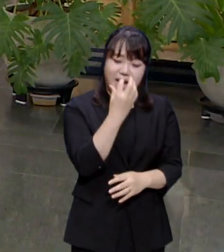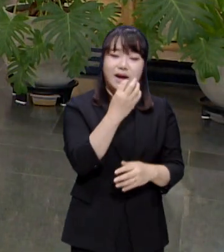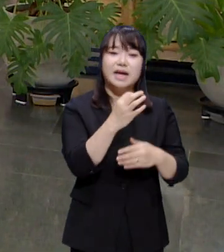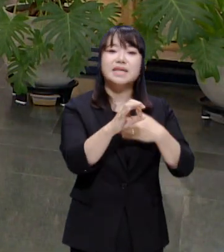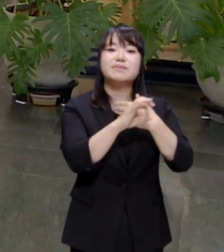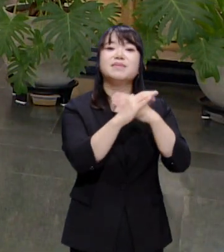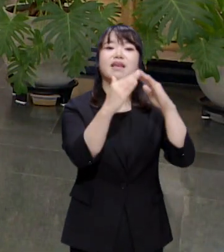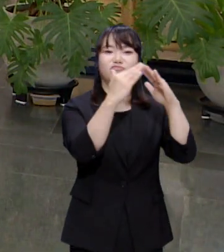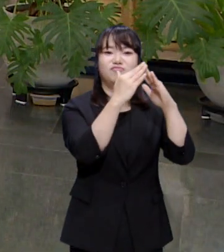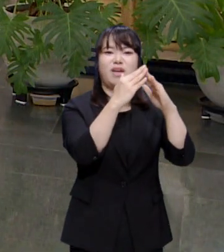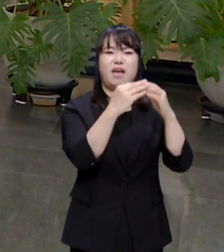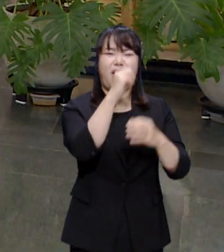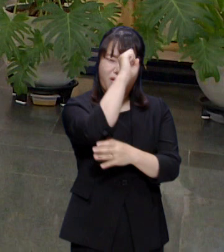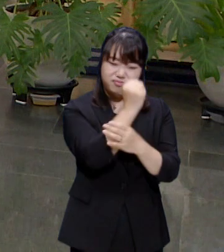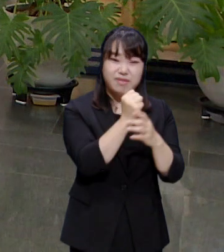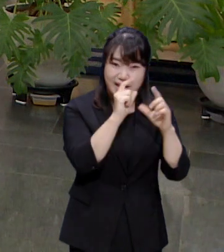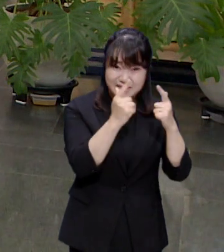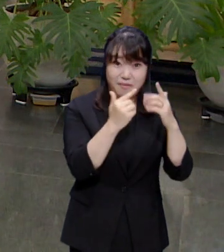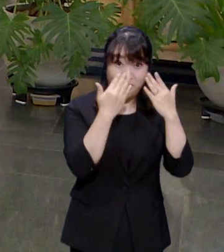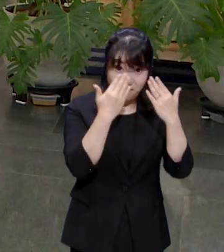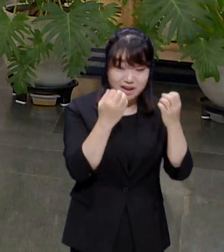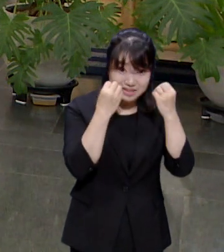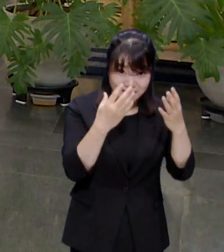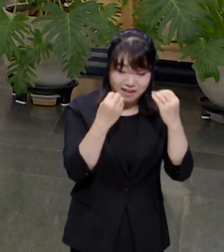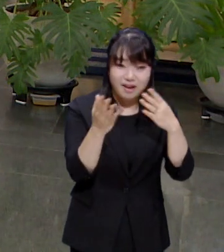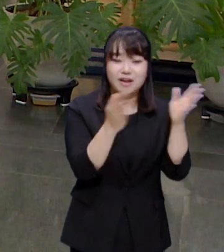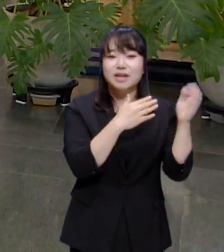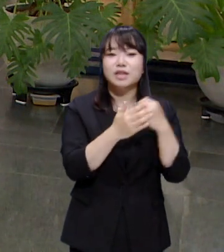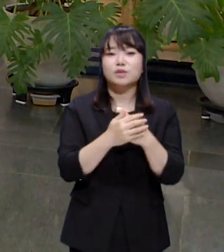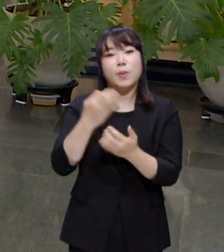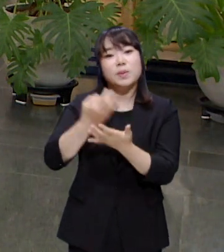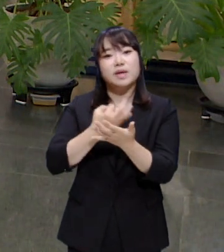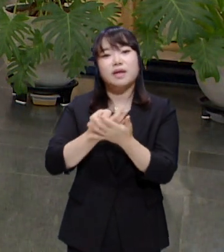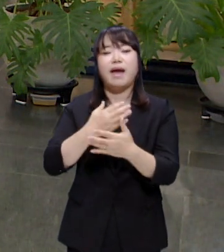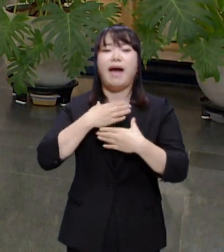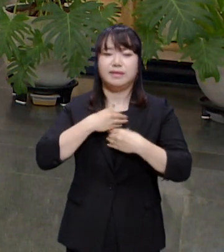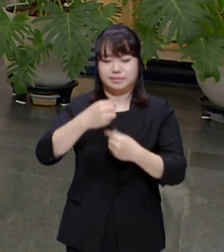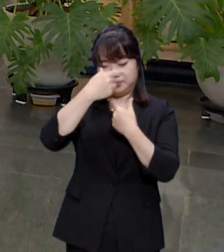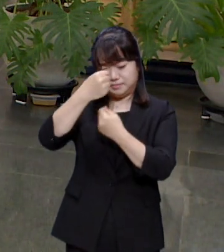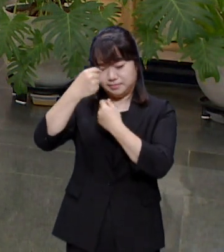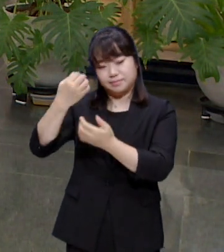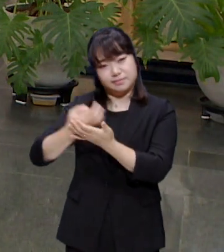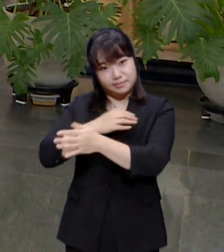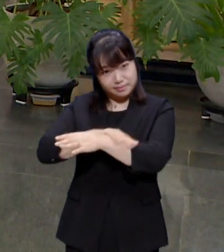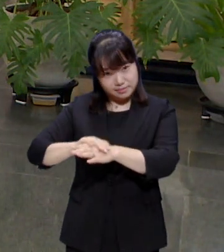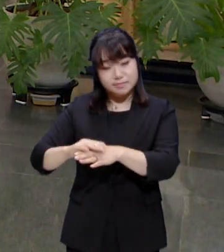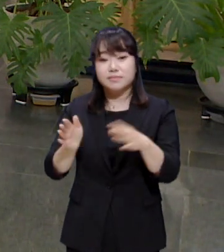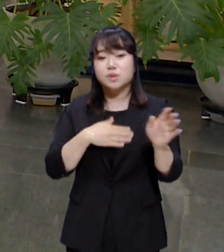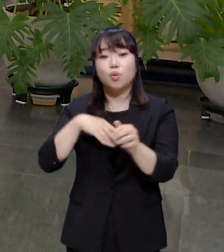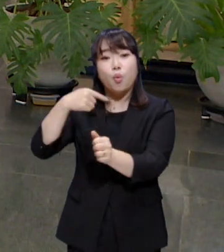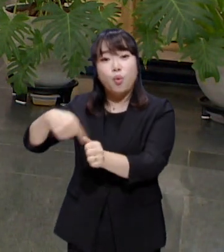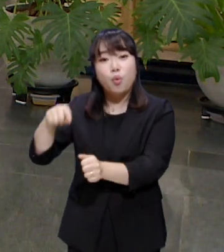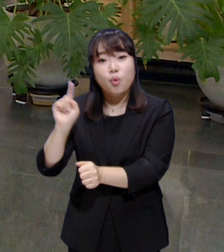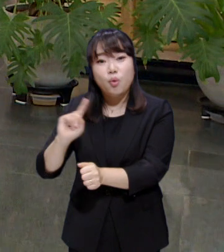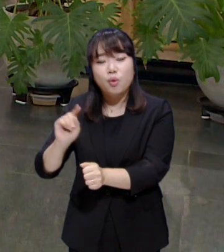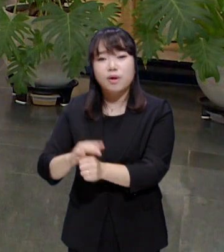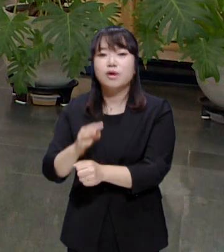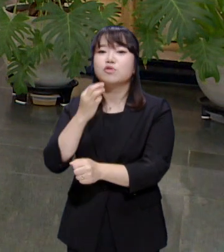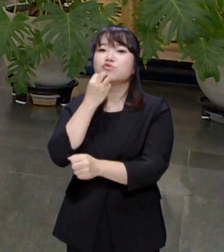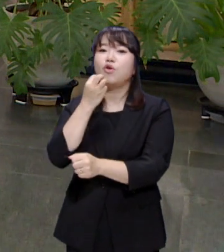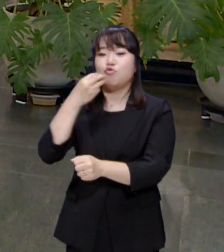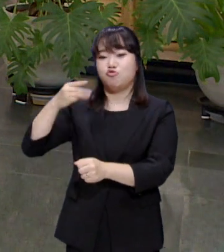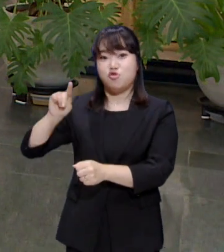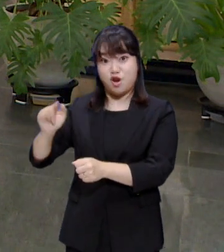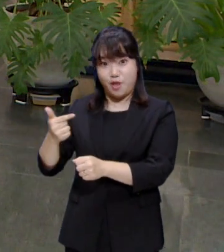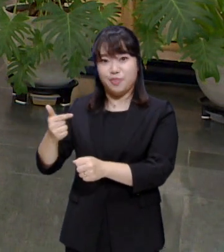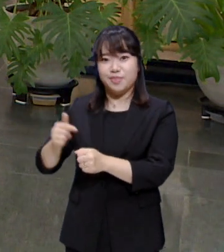임대주택, 그 다음에 생계는 안심소득, 그 다음에 이제 교육은 이제 그 서울론